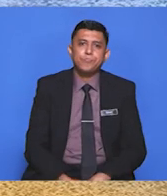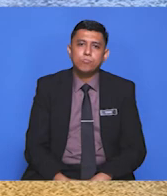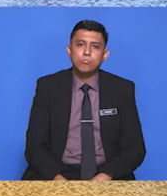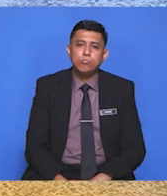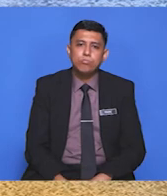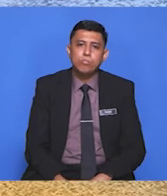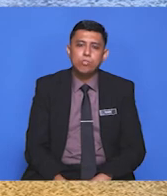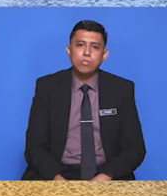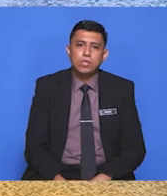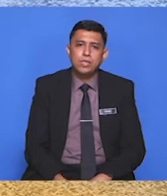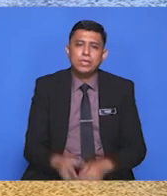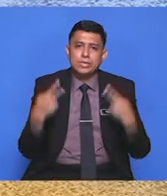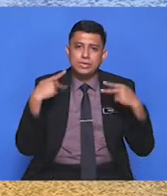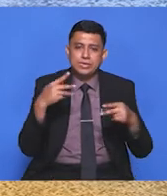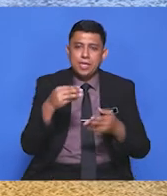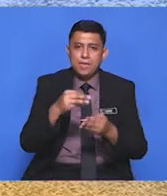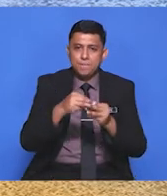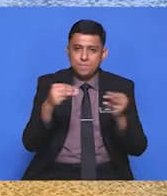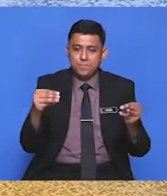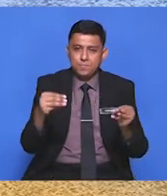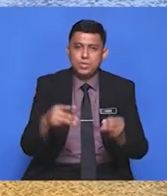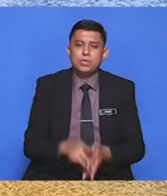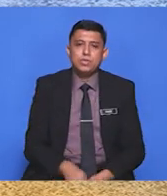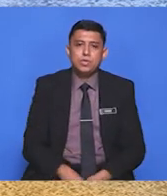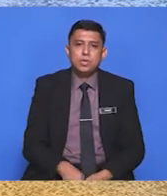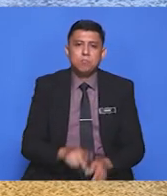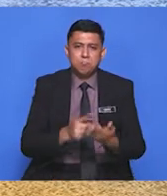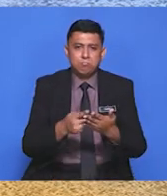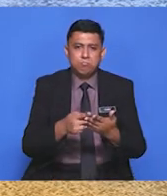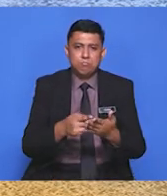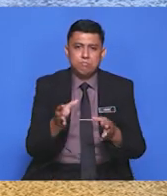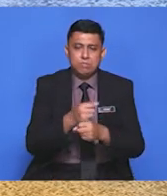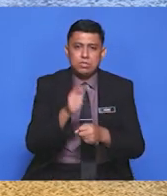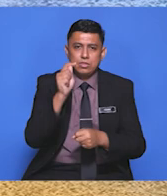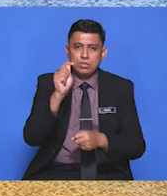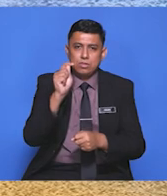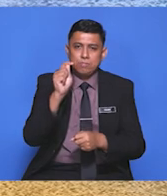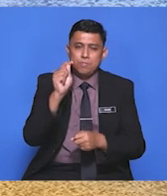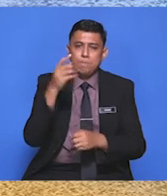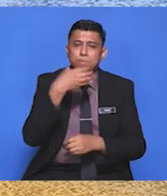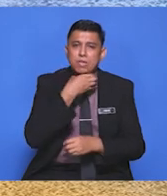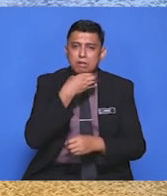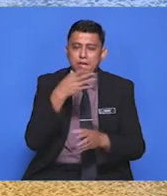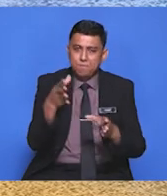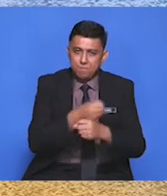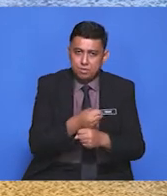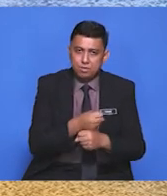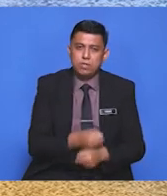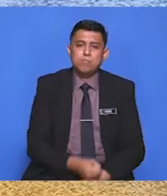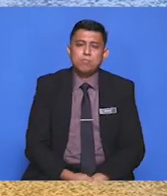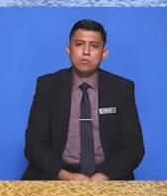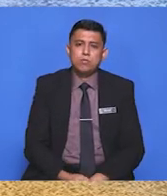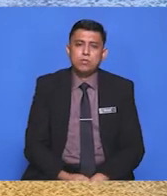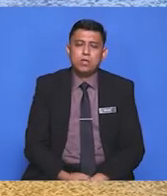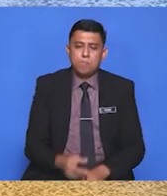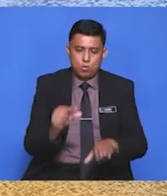sebuah warung mi kari di Tanjung Malim Perak mendapat publicity apabila mendapat liputan